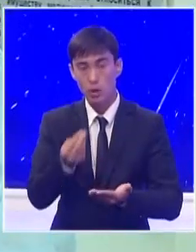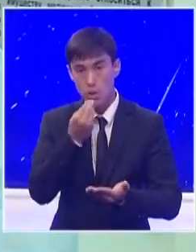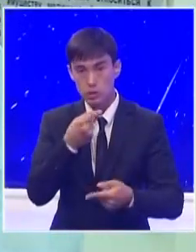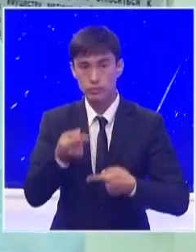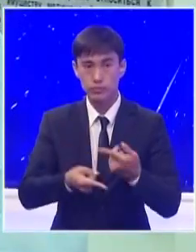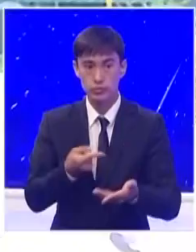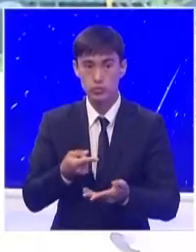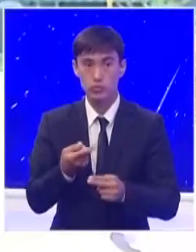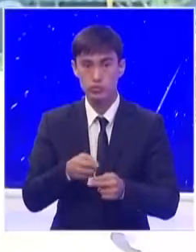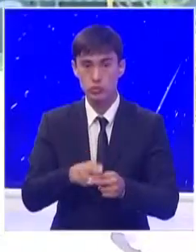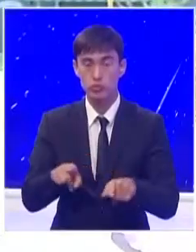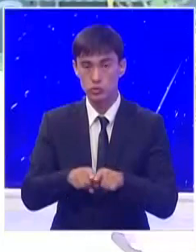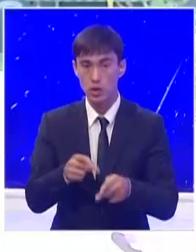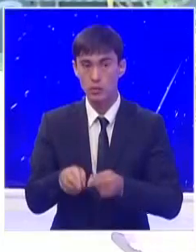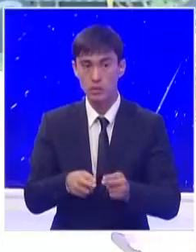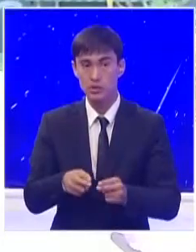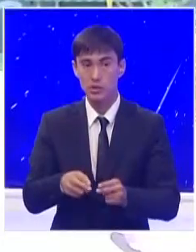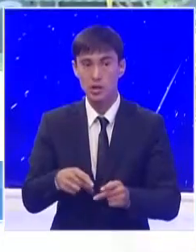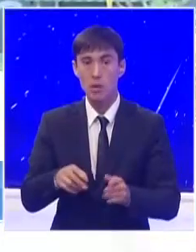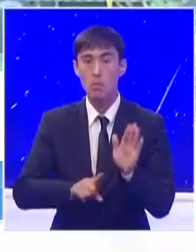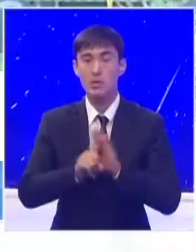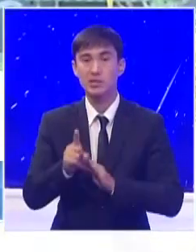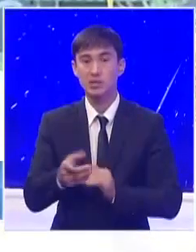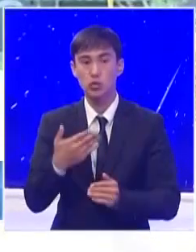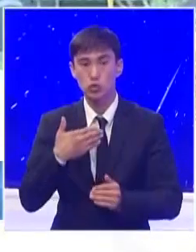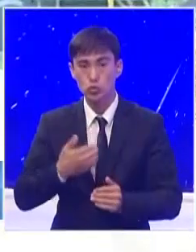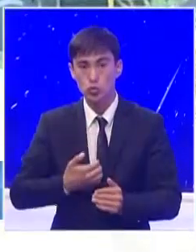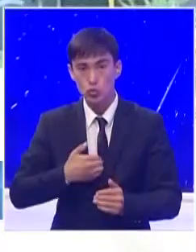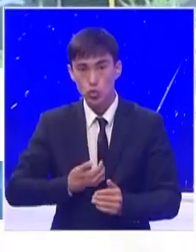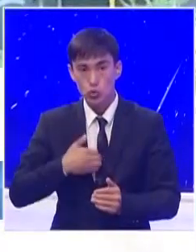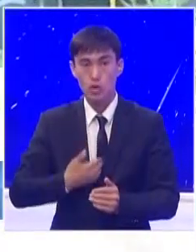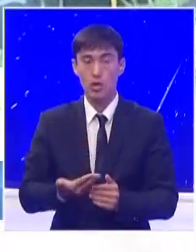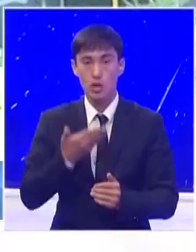тәсілдің арқасы. Қыстауында кішкене-кішкене жөтелді, температурасы болды. Сосын бара кішкене